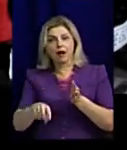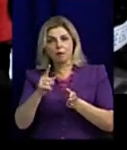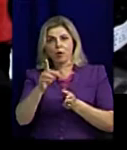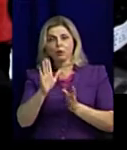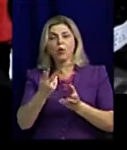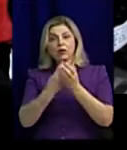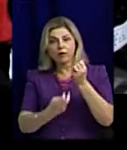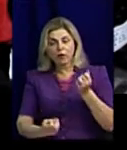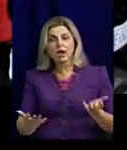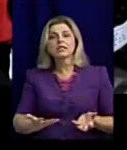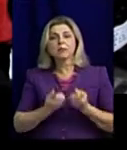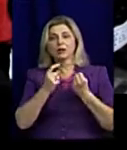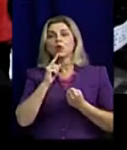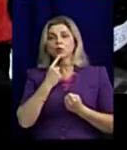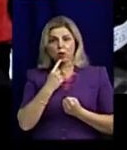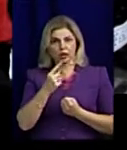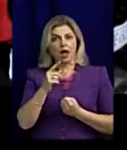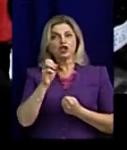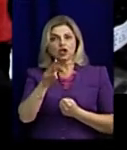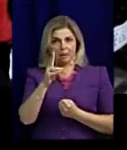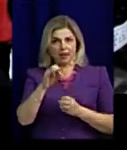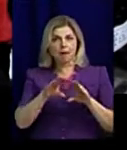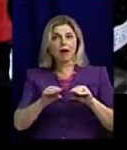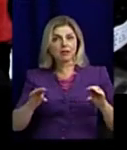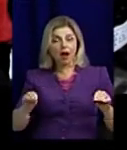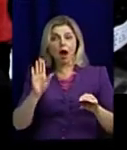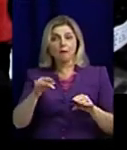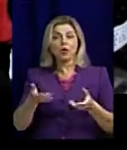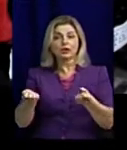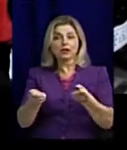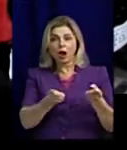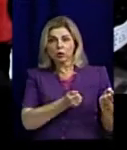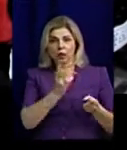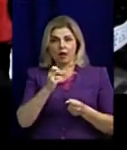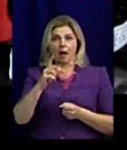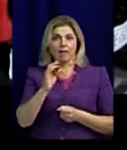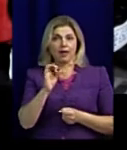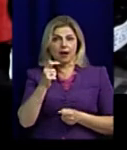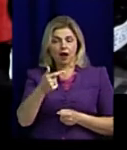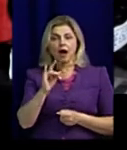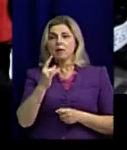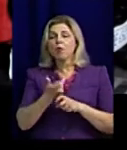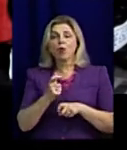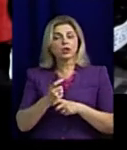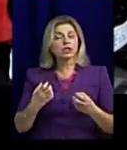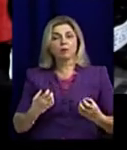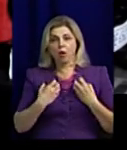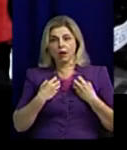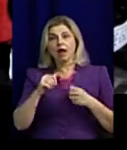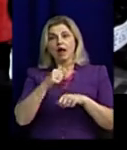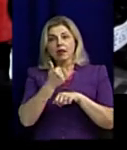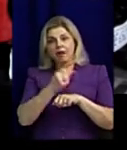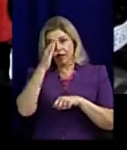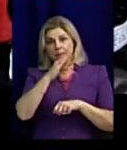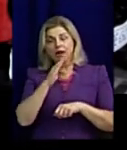важче рятувати, ніж людину на матраці. Потім курсували до берега. Витягнув на берег. Дитина, звісно, сильно злякалась. Головне батьків